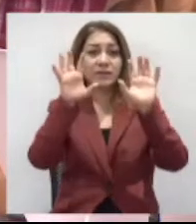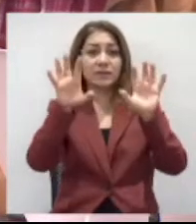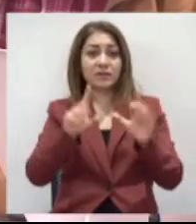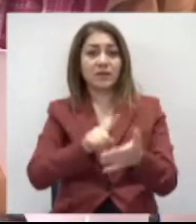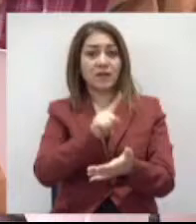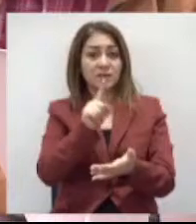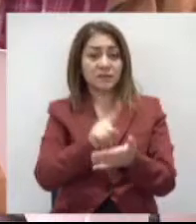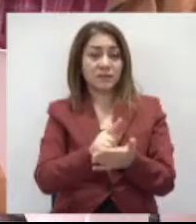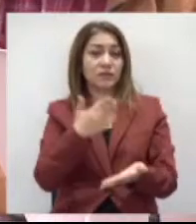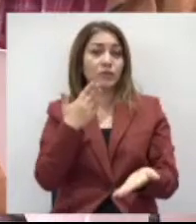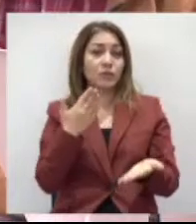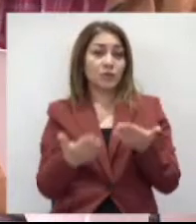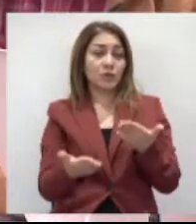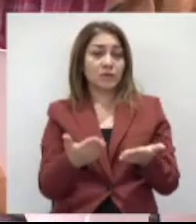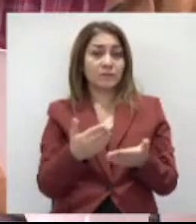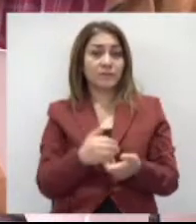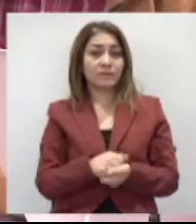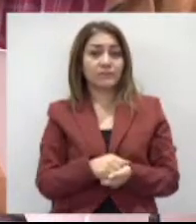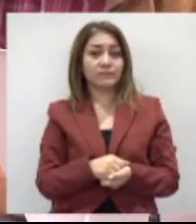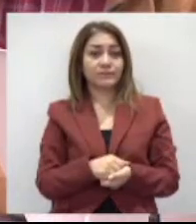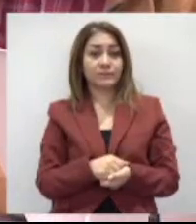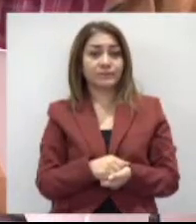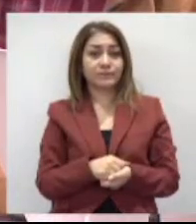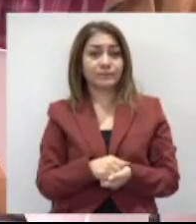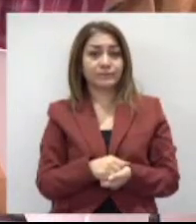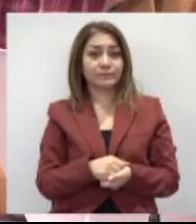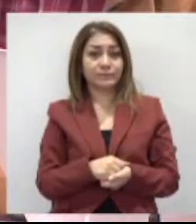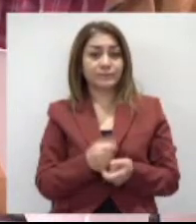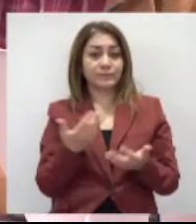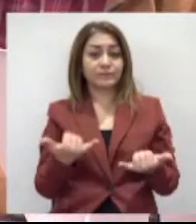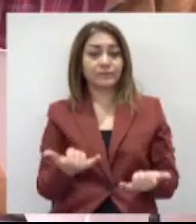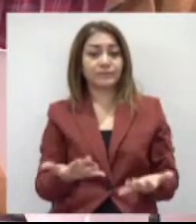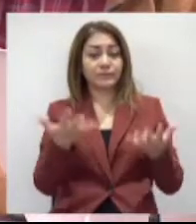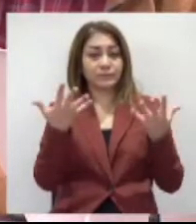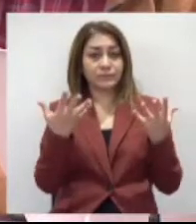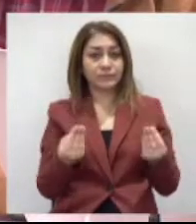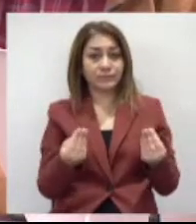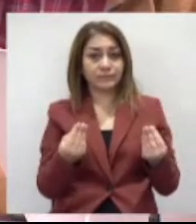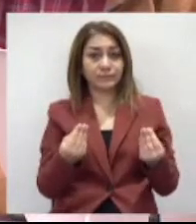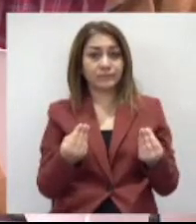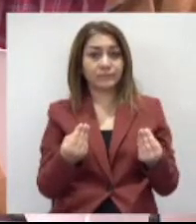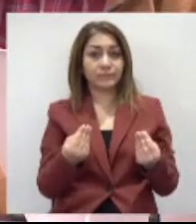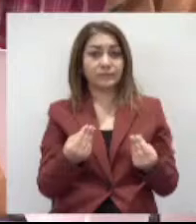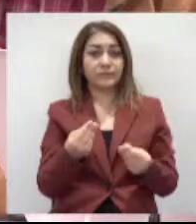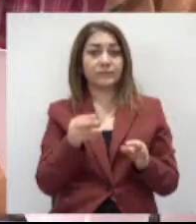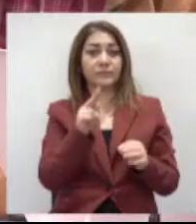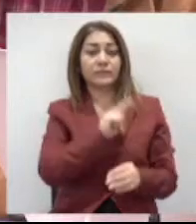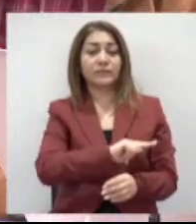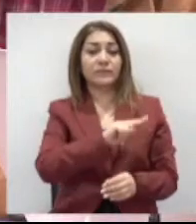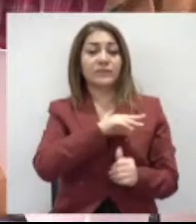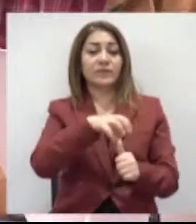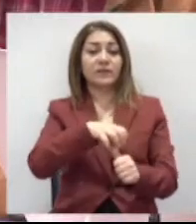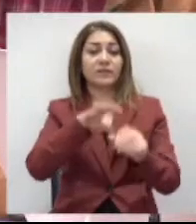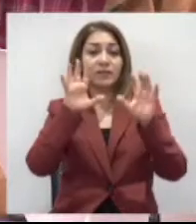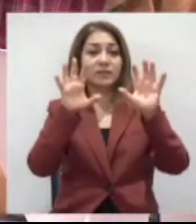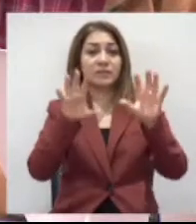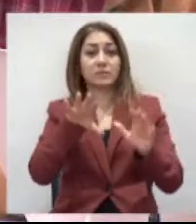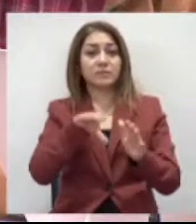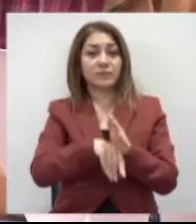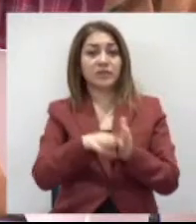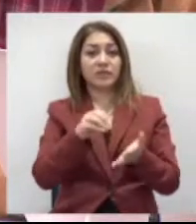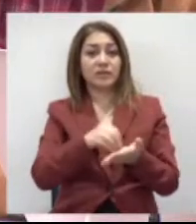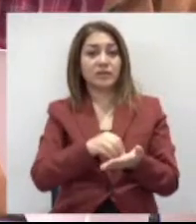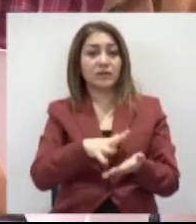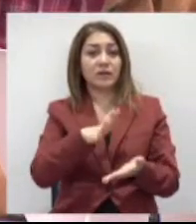սա, օրինակ, նկատի է ունեցվել այսօրվա գործող սահմանադրության մեջ